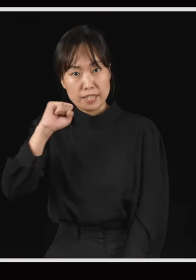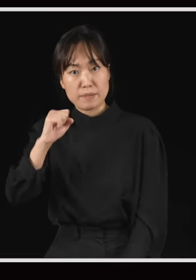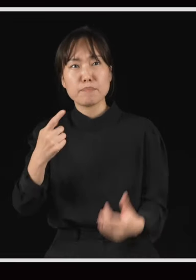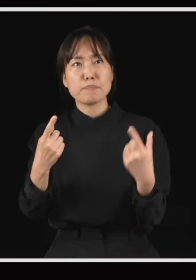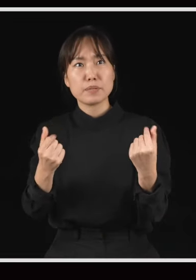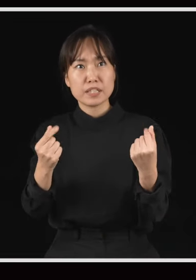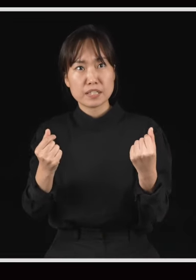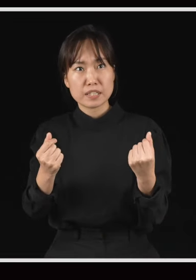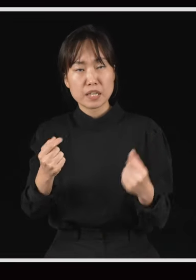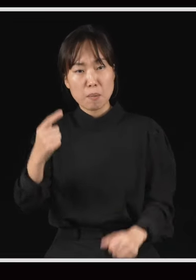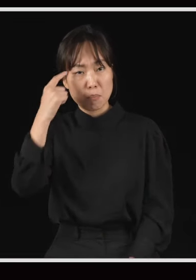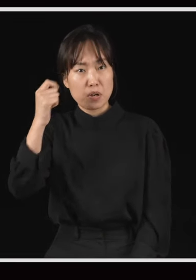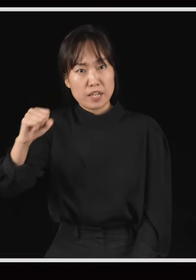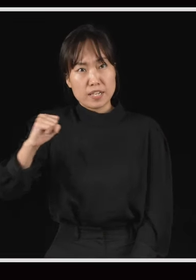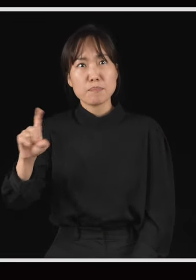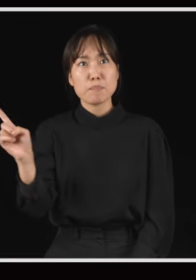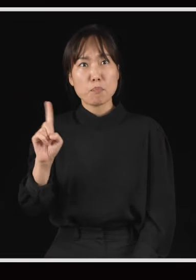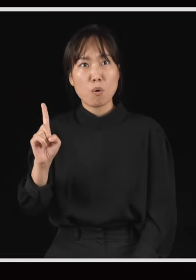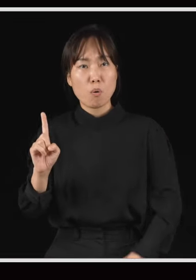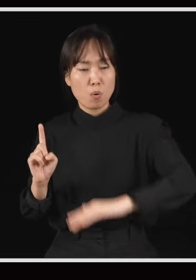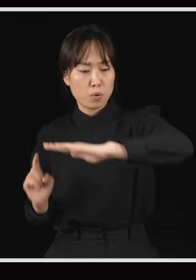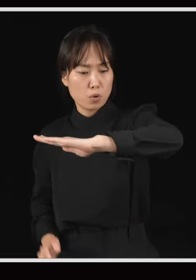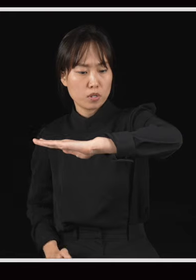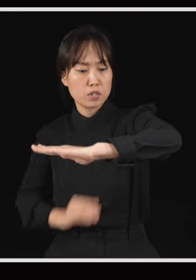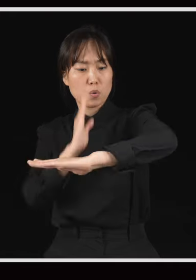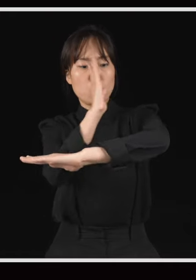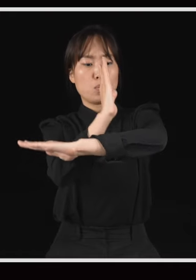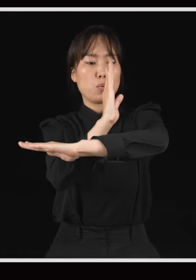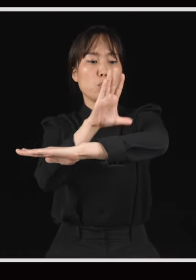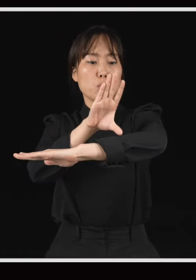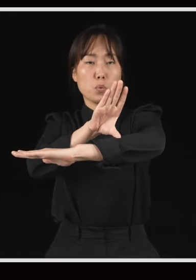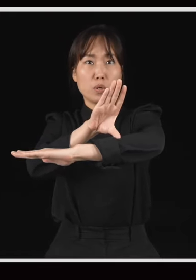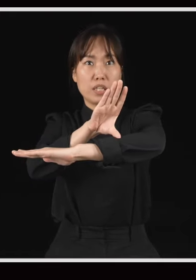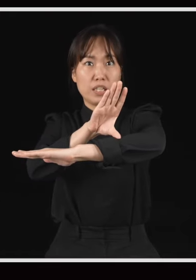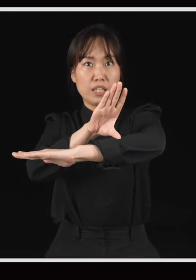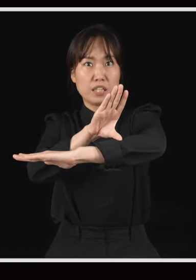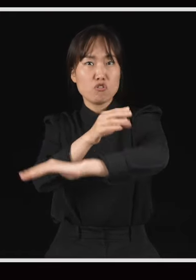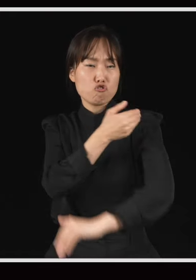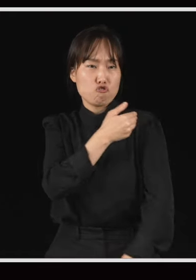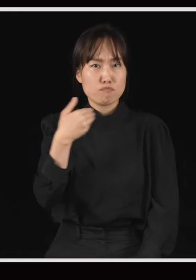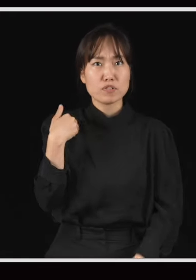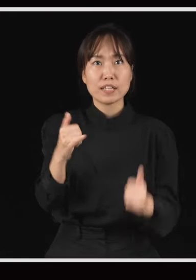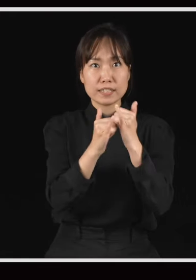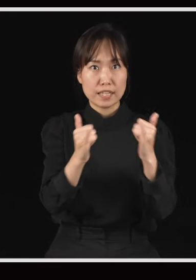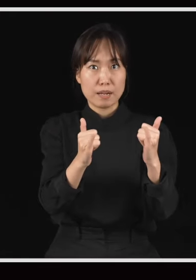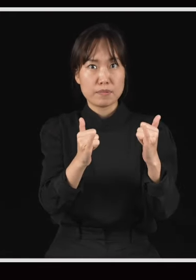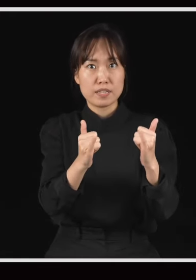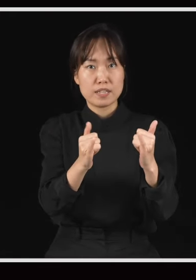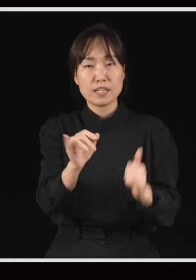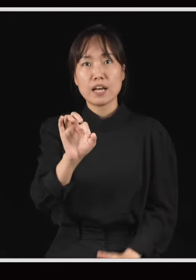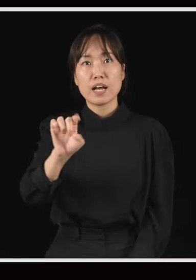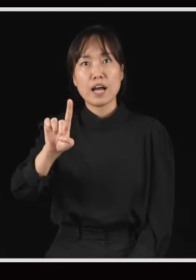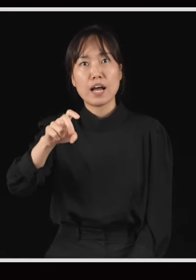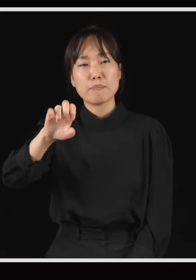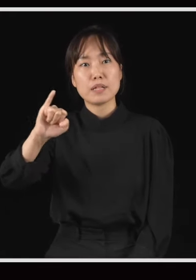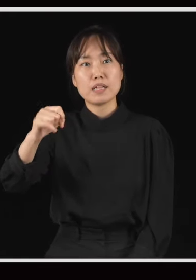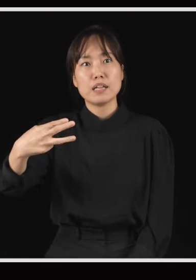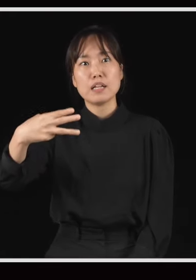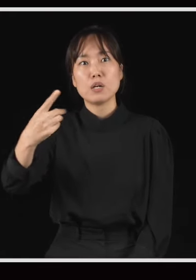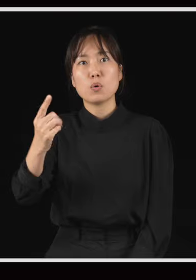기능도 비슷합니다. 이것들을 인지 예비능이라고 해요. 인지 예비능이라고 하는데, 인지 예비능이 충분한 상태에서는